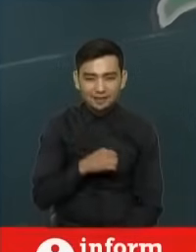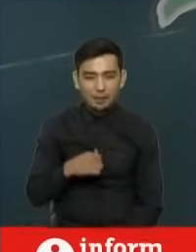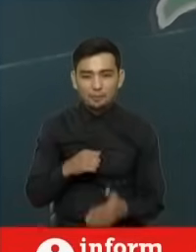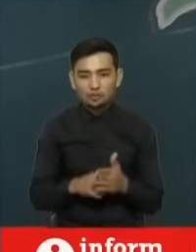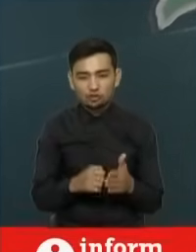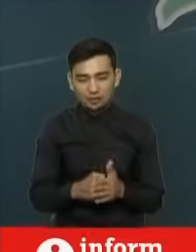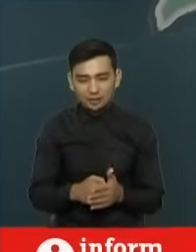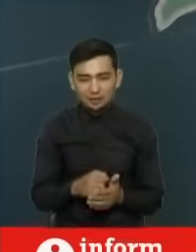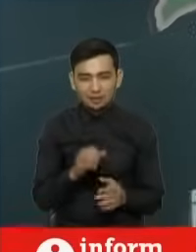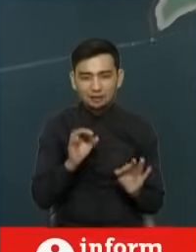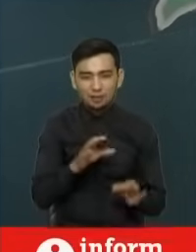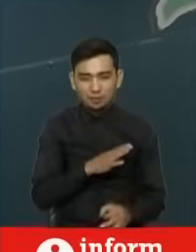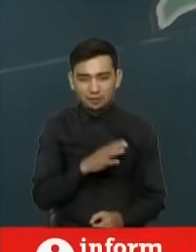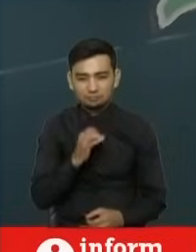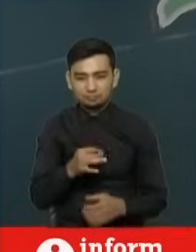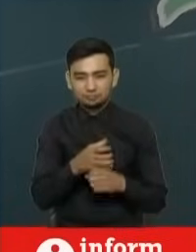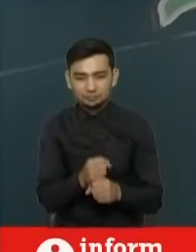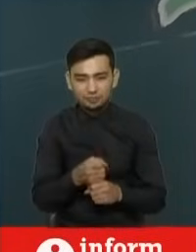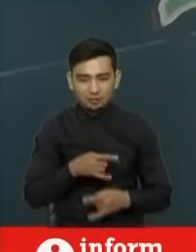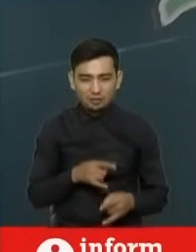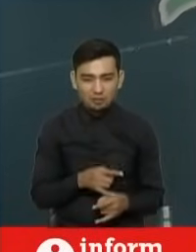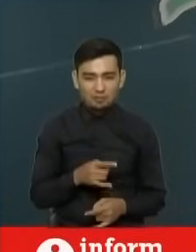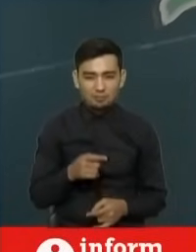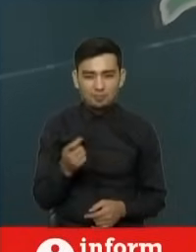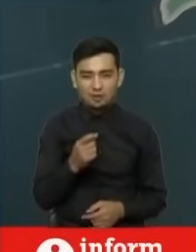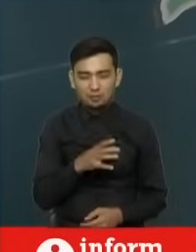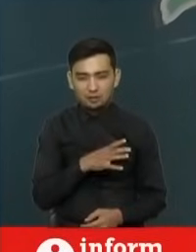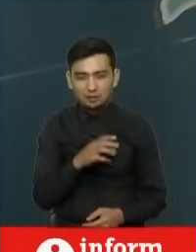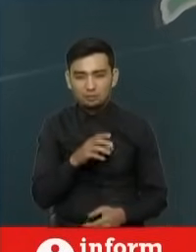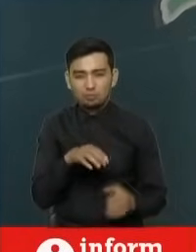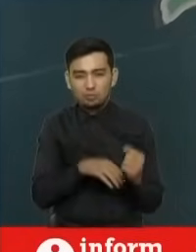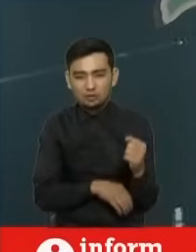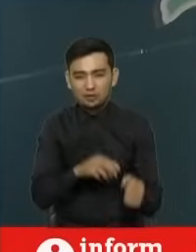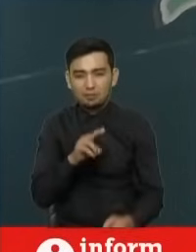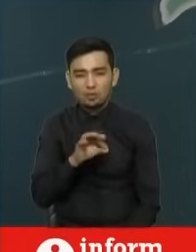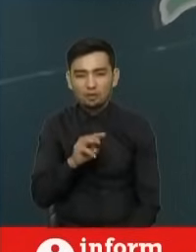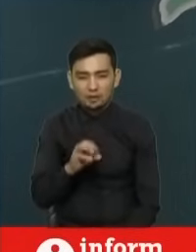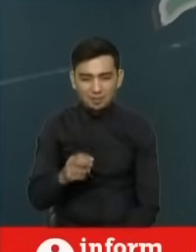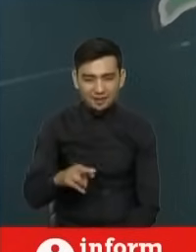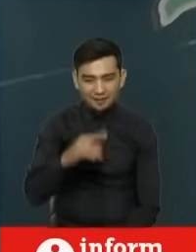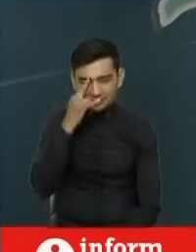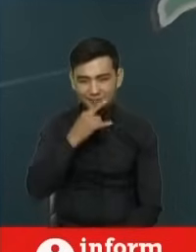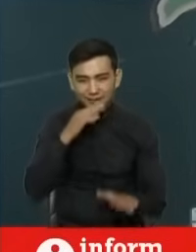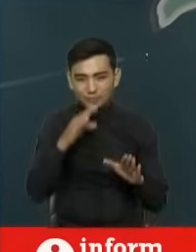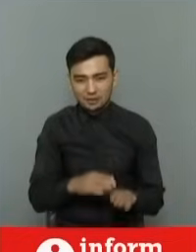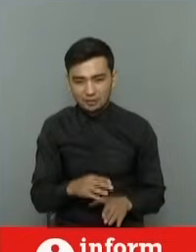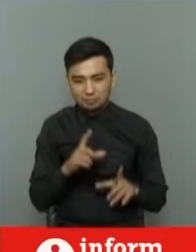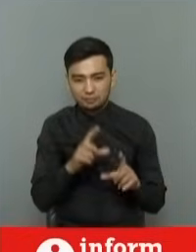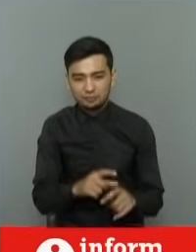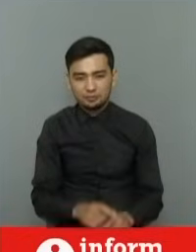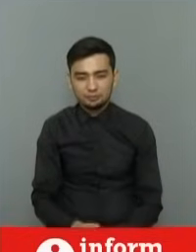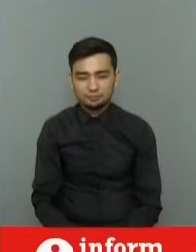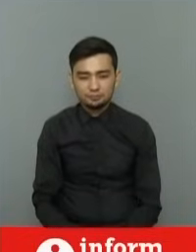причин специалисты называют уменьшение рождаемости. После пандемийного бэби-бума в Казахстане наблюдается снижение. То